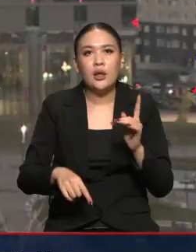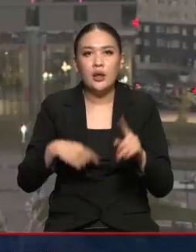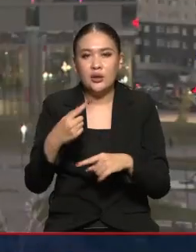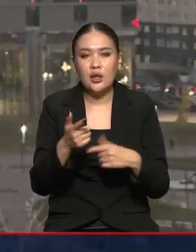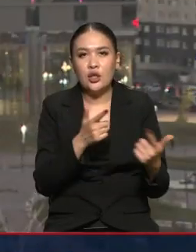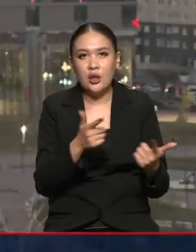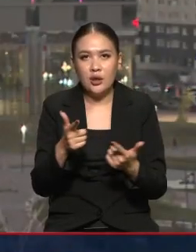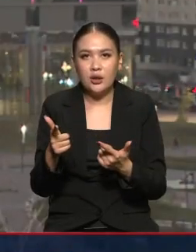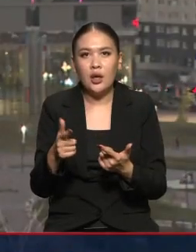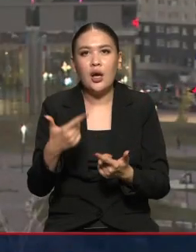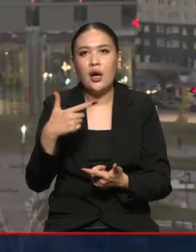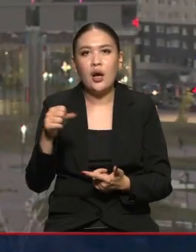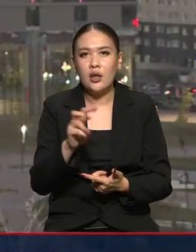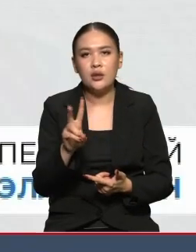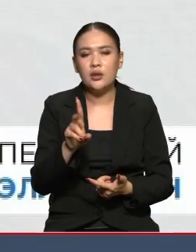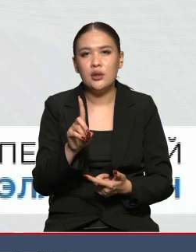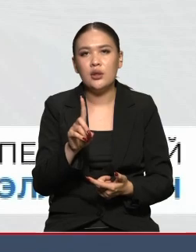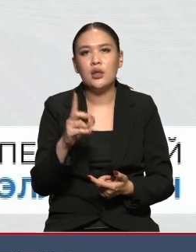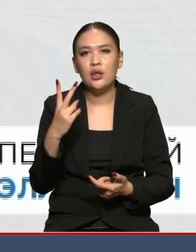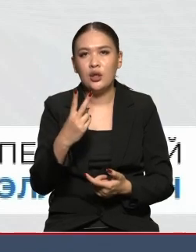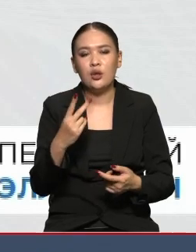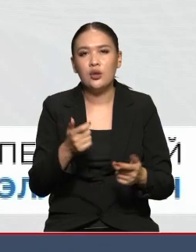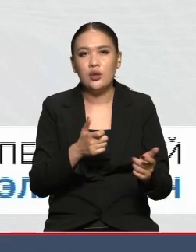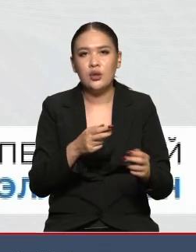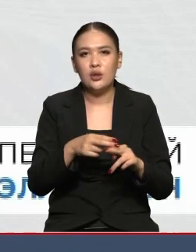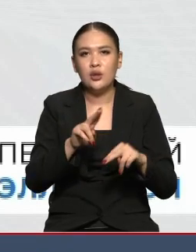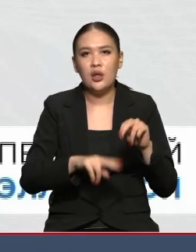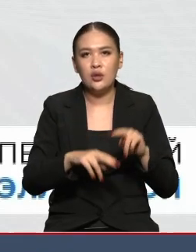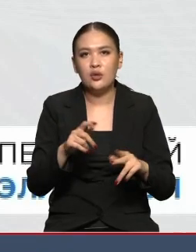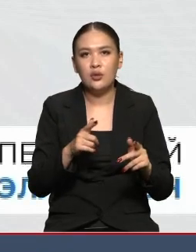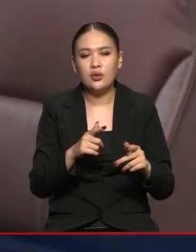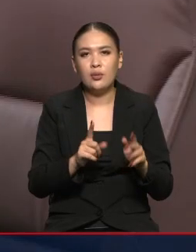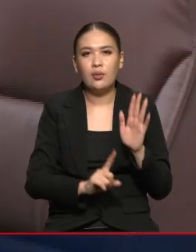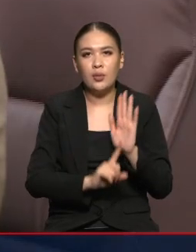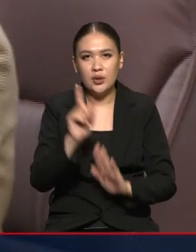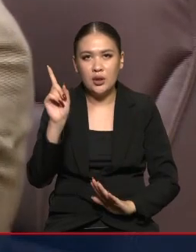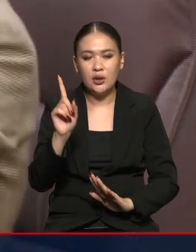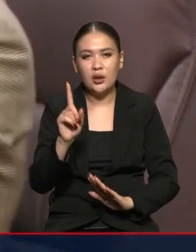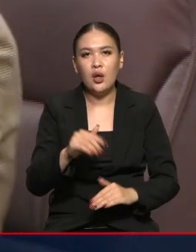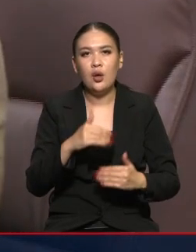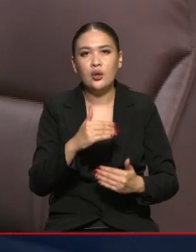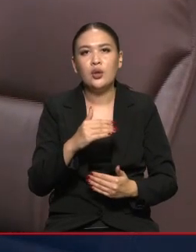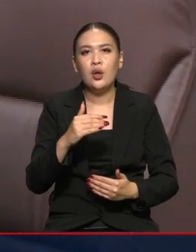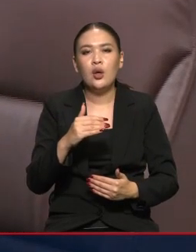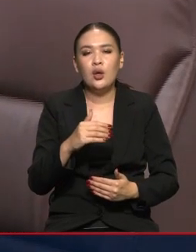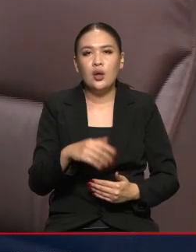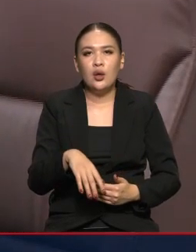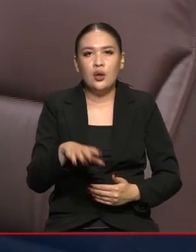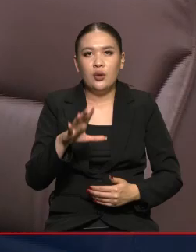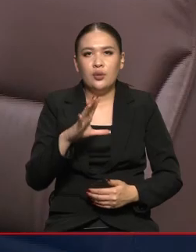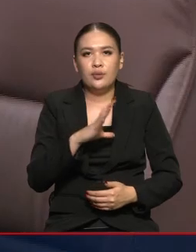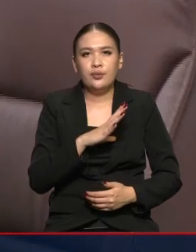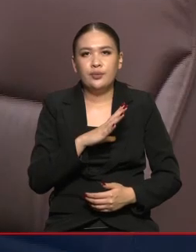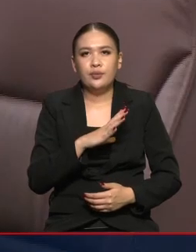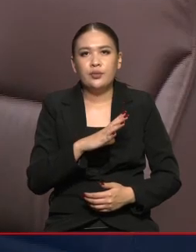басталған. Қазір 2 газ станциясы салынып жатыр. Термин газ жылыту станциясының құрылысы басталды. Сонда оңтүстік батыс газ жылыту